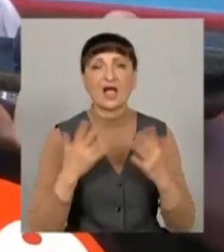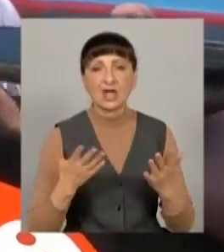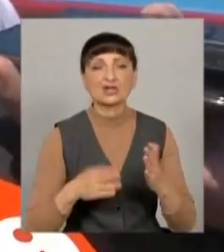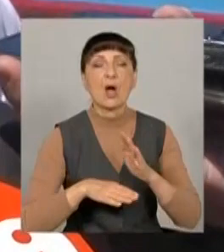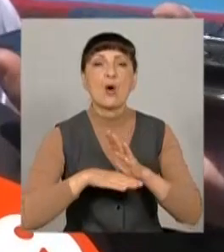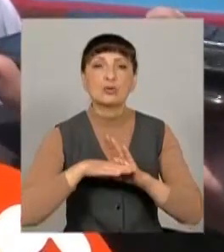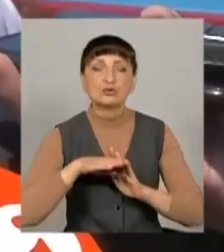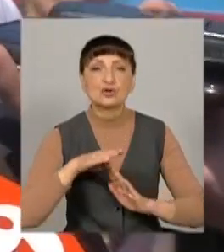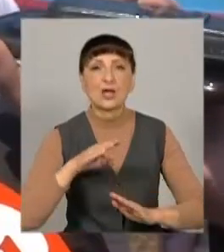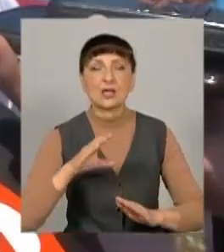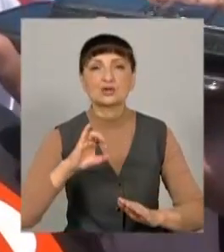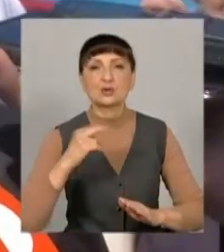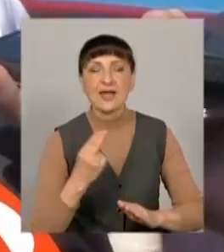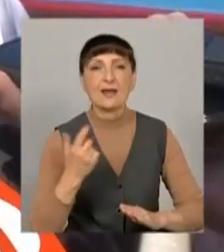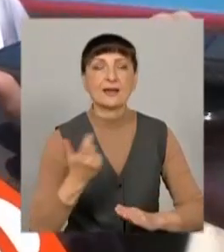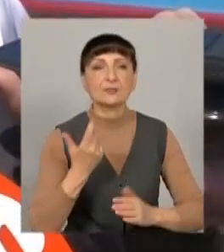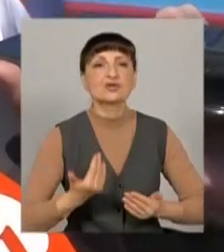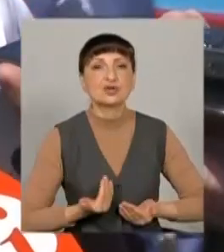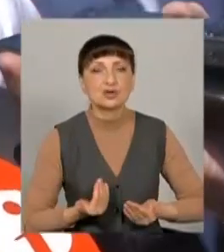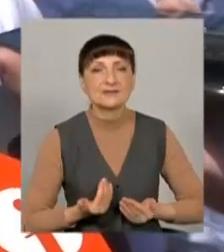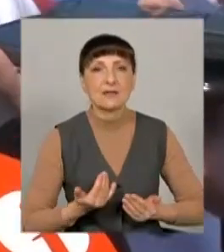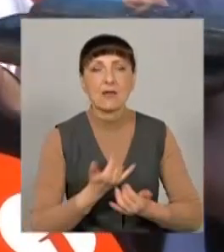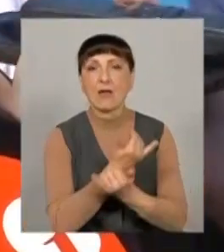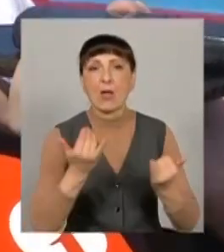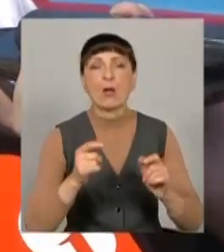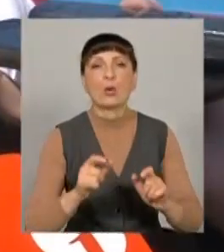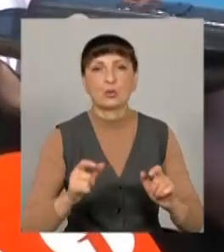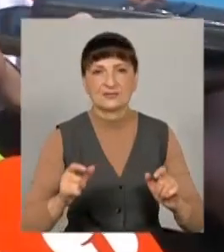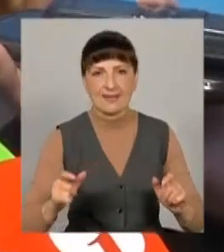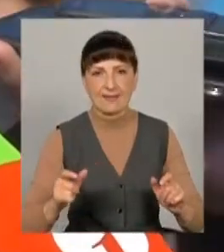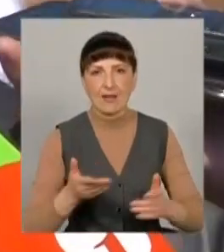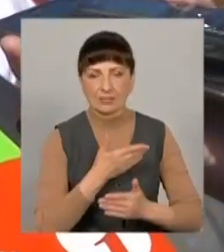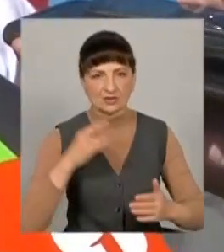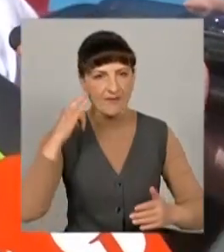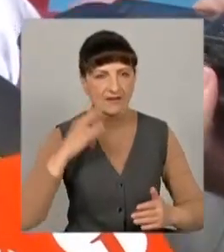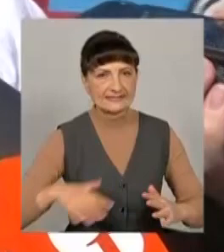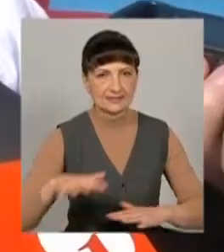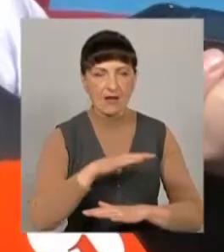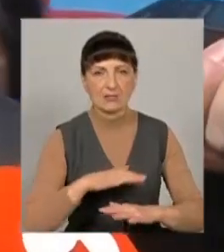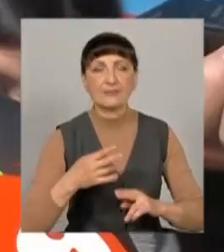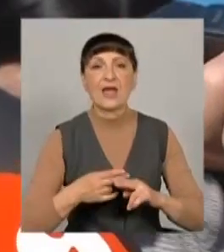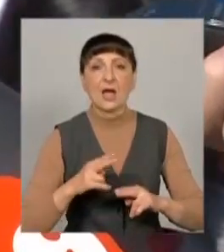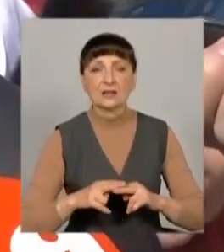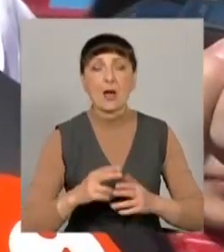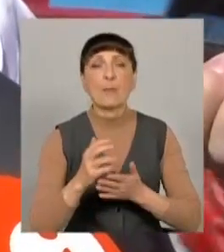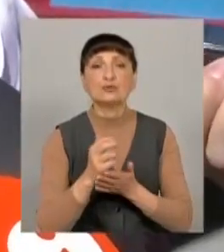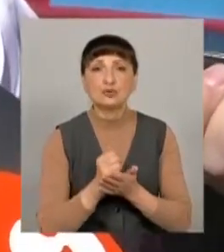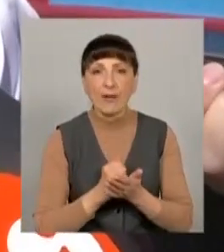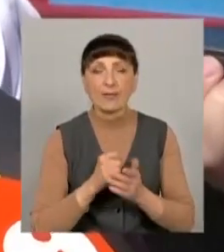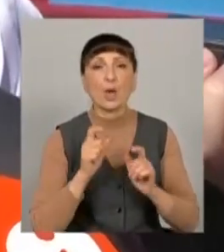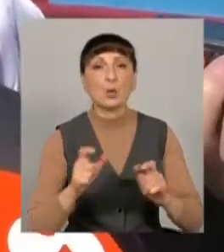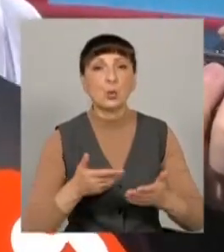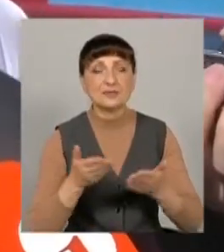улучшение социально-экономической жизни наших людей, нашей страны. Это получение